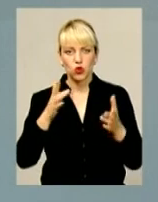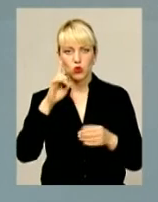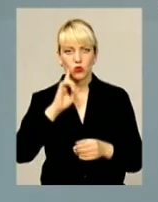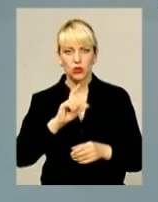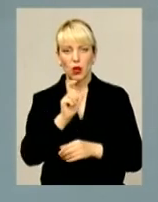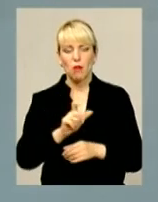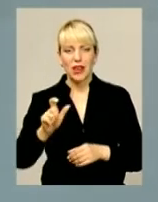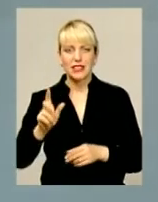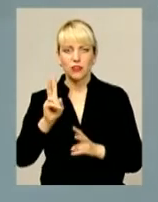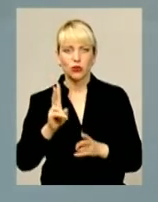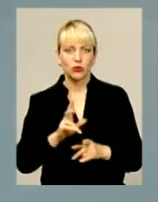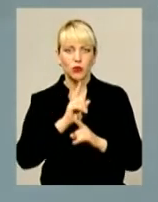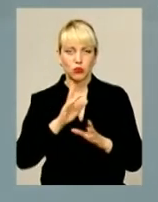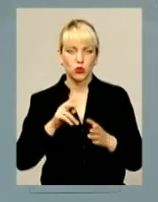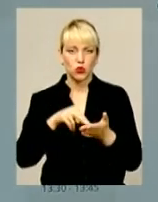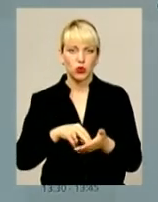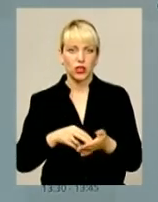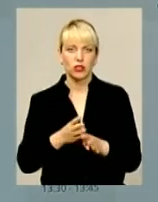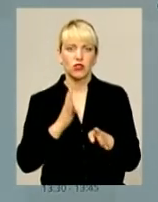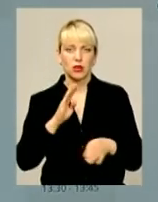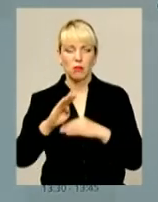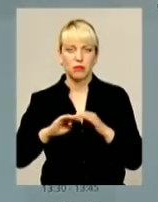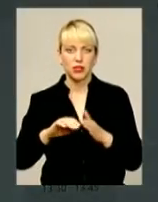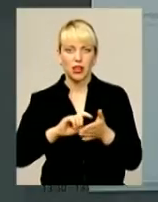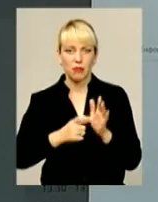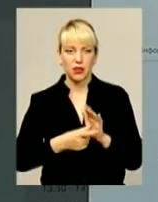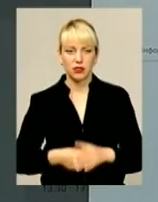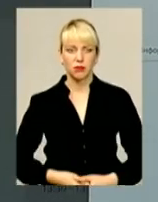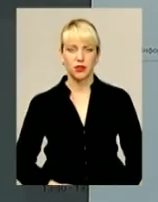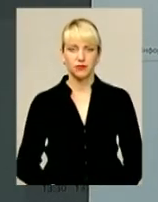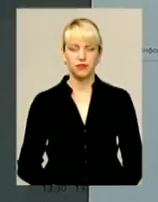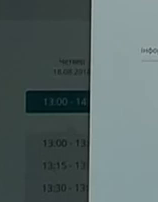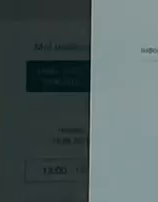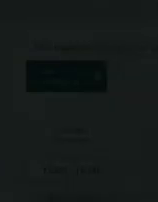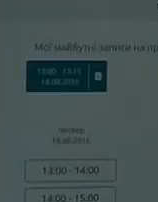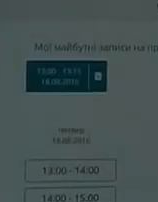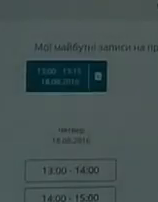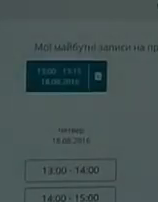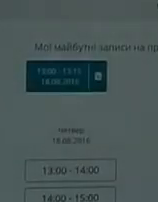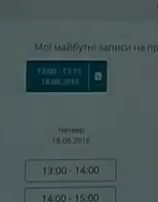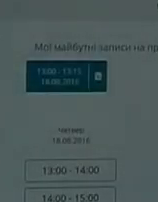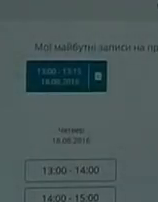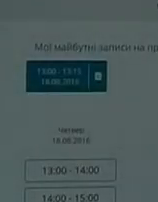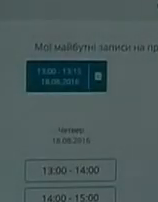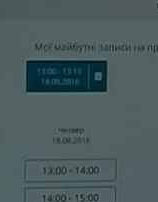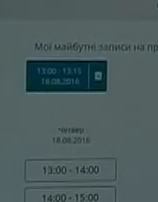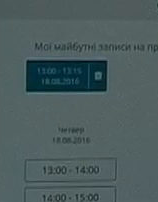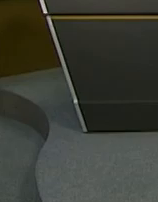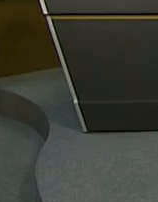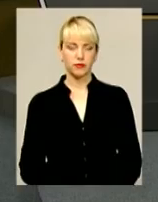пацієнтів, яким не доведеться стояти у чергах під кабінетами. Анна Герман, Максим Захарченко для інформаційного випуску.